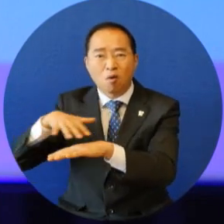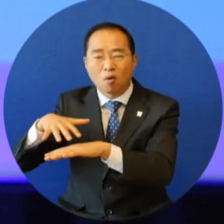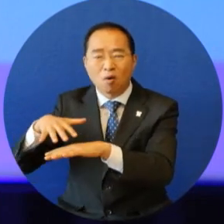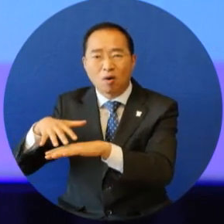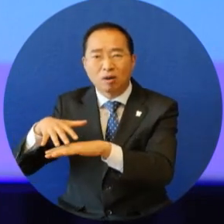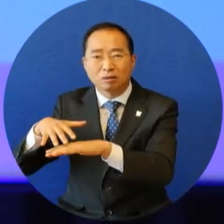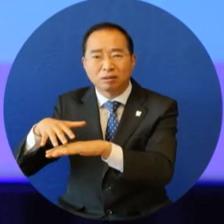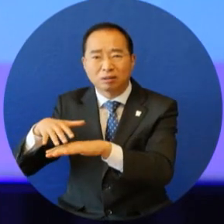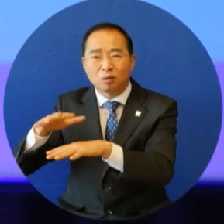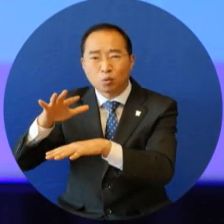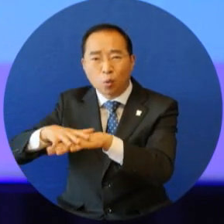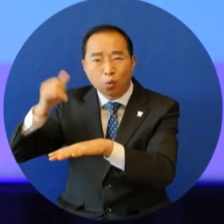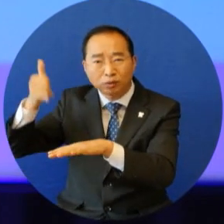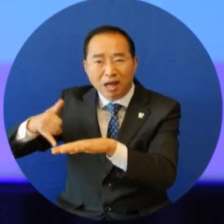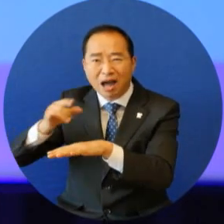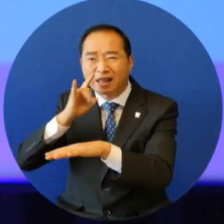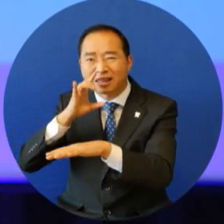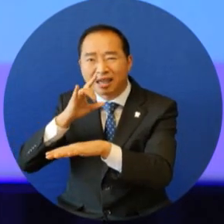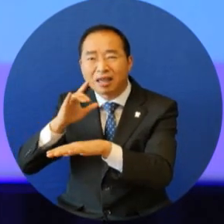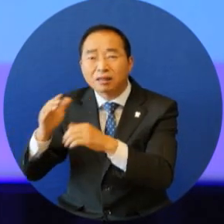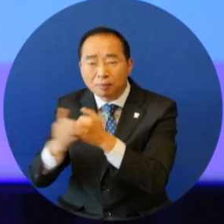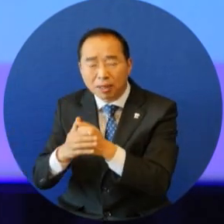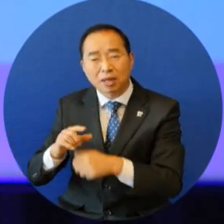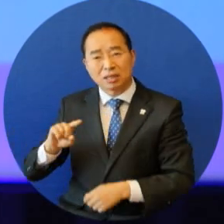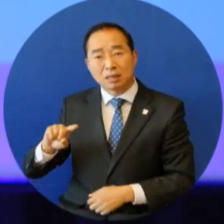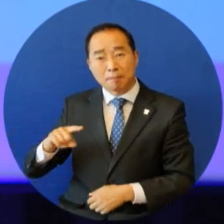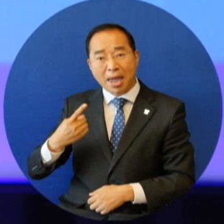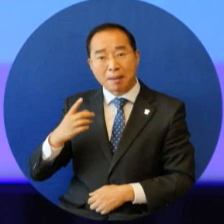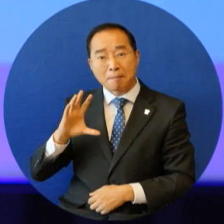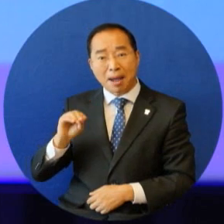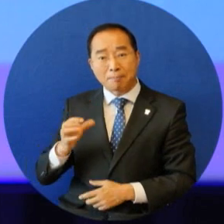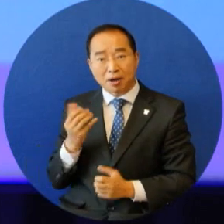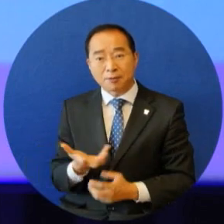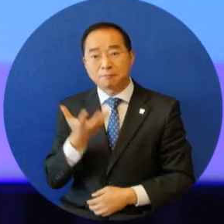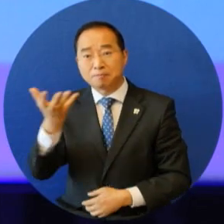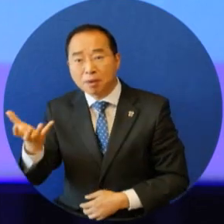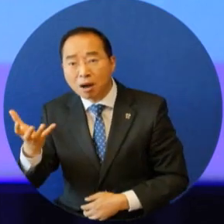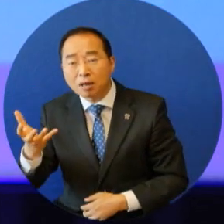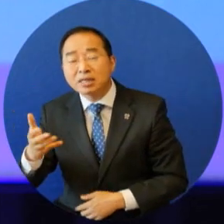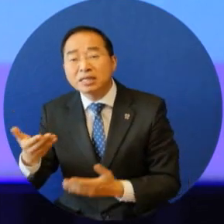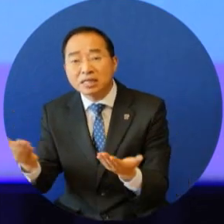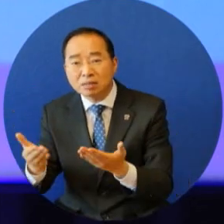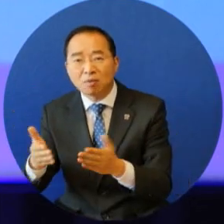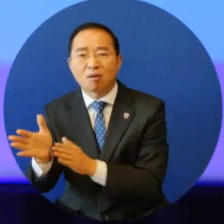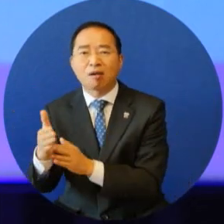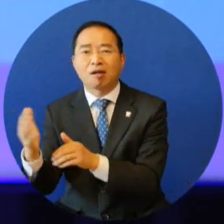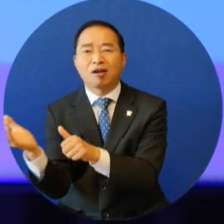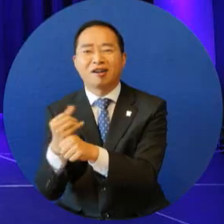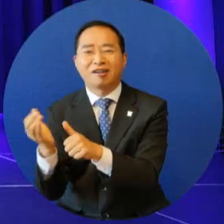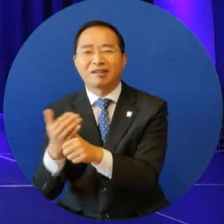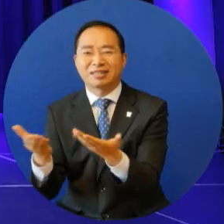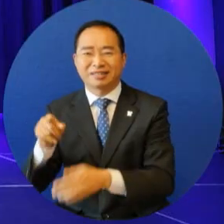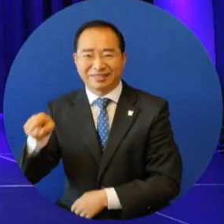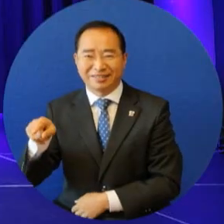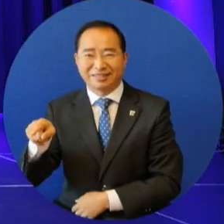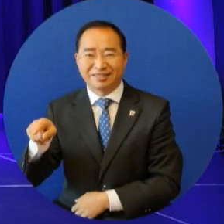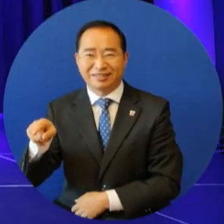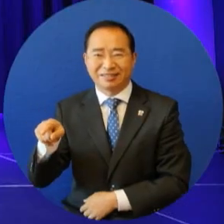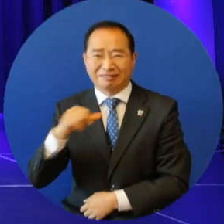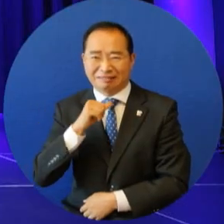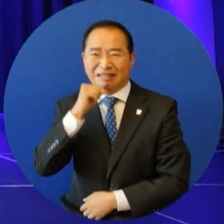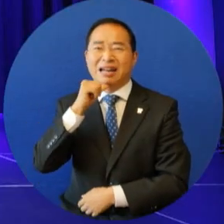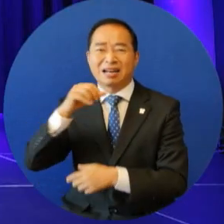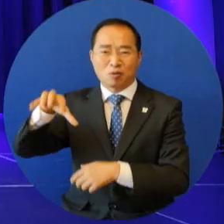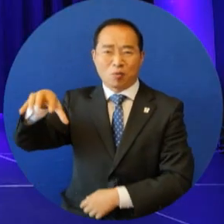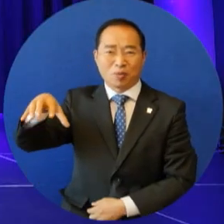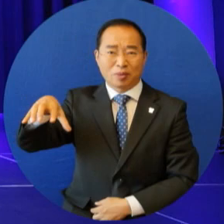사람들은 주로 바닷가에 가서 고기 잡는 일을 하고 굉장히 못 살았던 척박한 동네입니다. 그 정도로 못